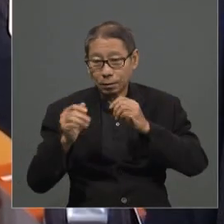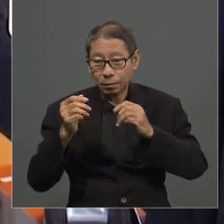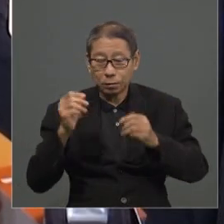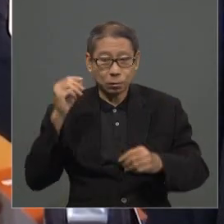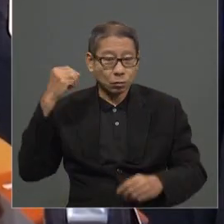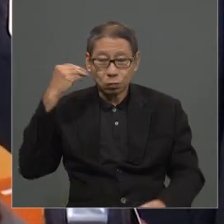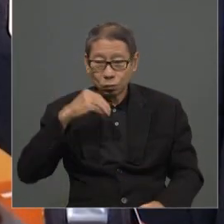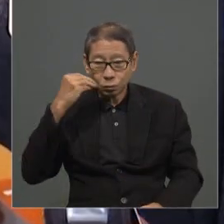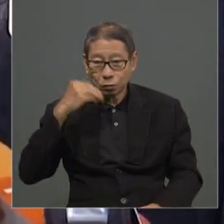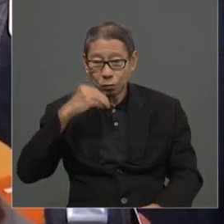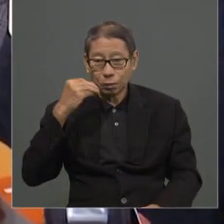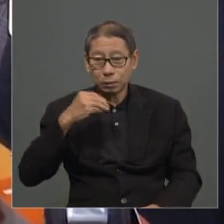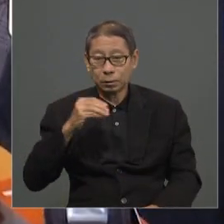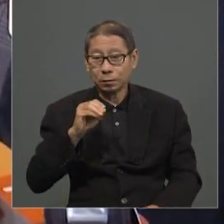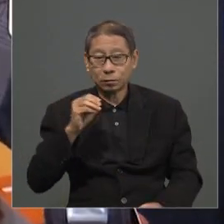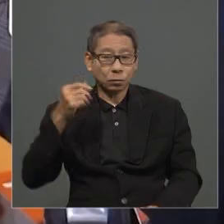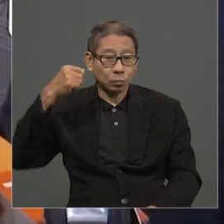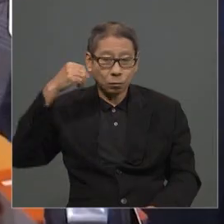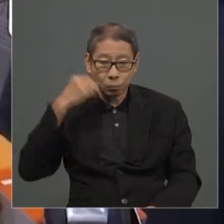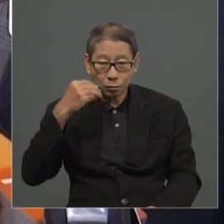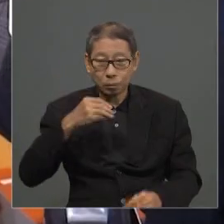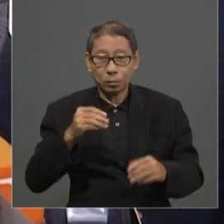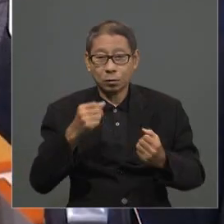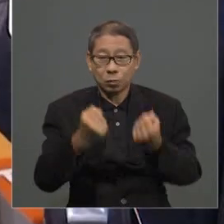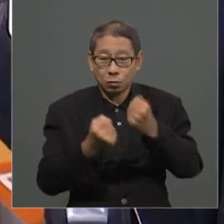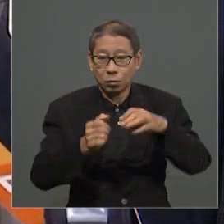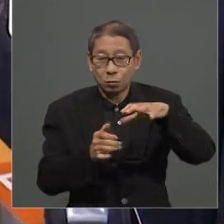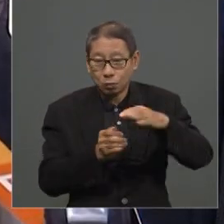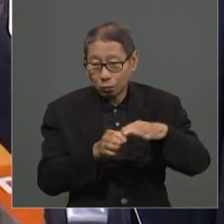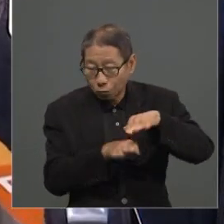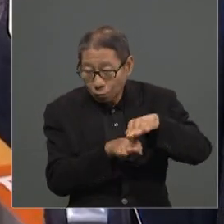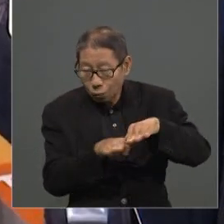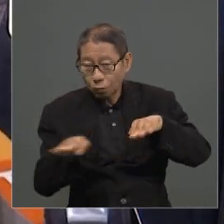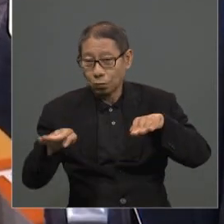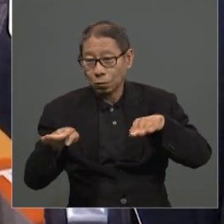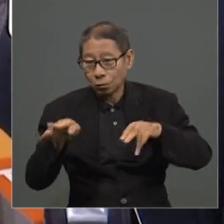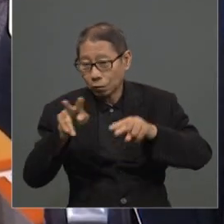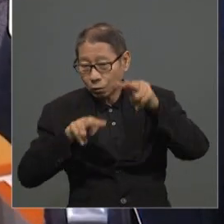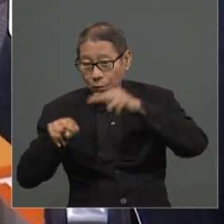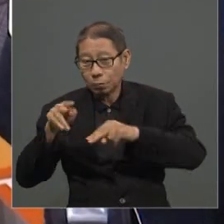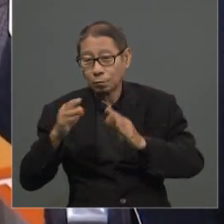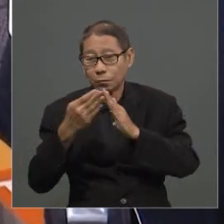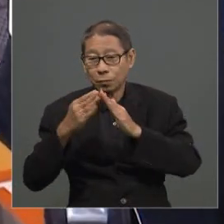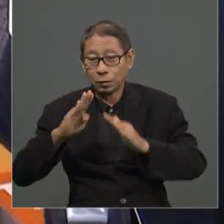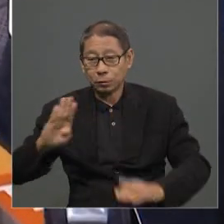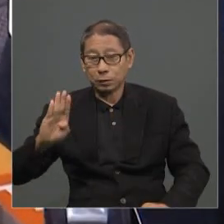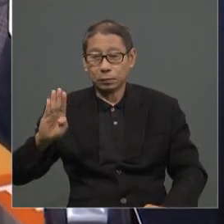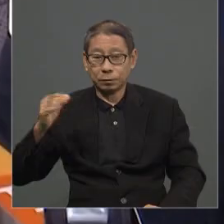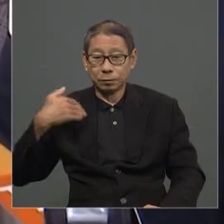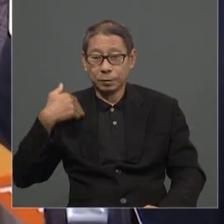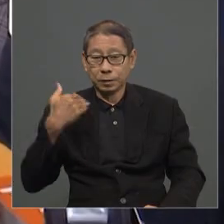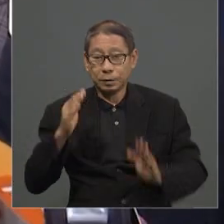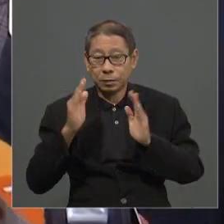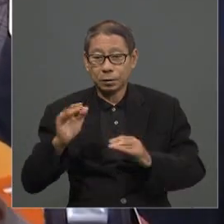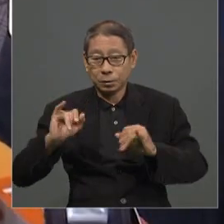วันผมเน้นว่าเป็นรายวันว่ารถออกเนี่ยต้องมีการดูแลเรื่องความปลอดภัยนะครับทางบริษัทนี้ก็มีผู้จัดการด้านความปลอดภัยน